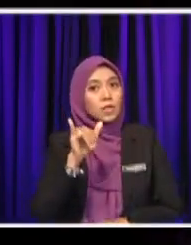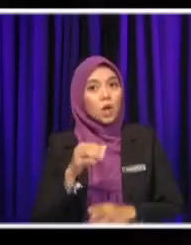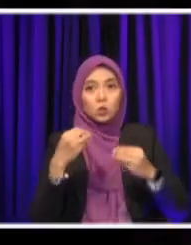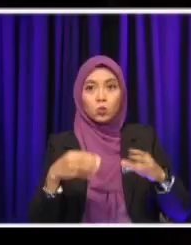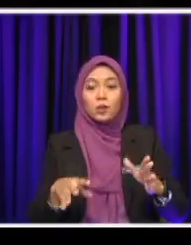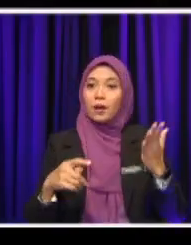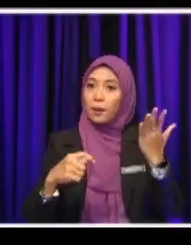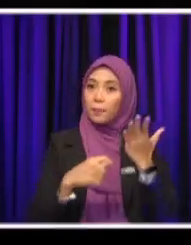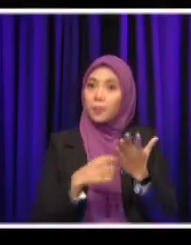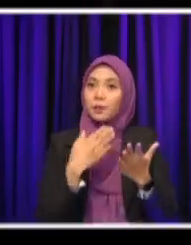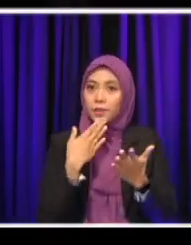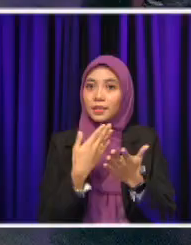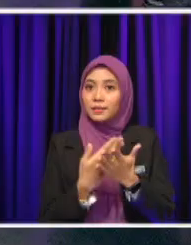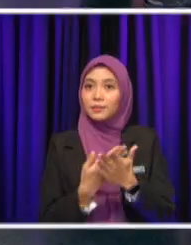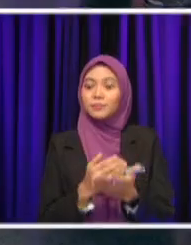cikgu. Jadi kita tengok